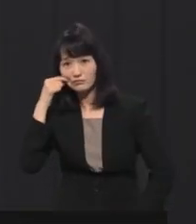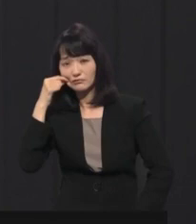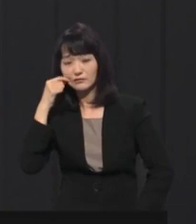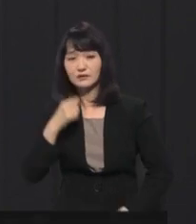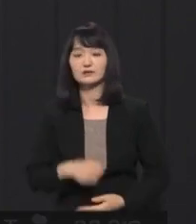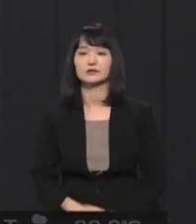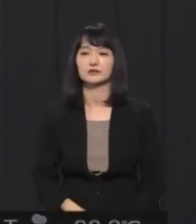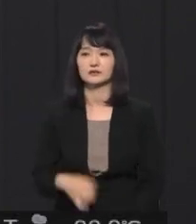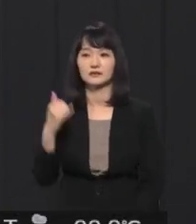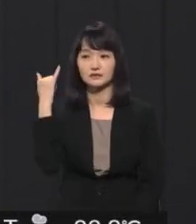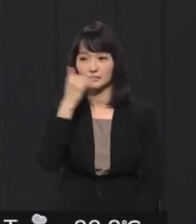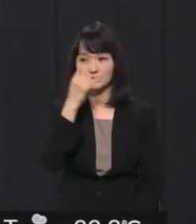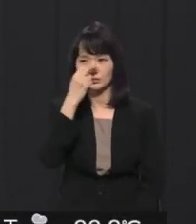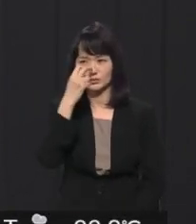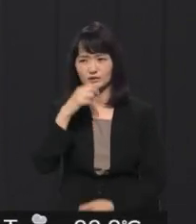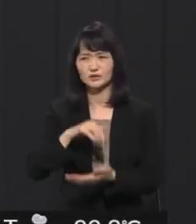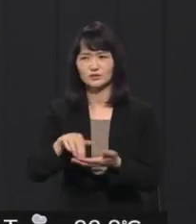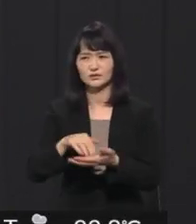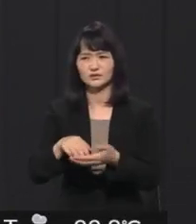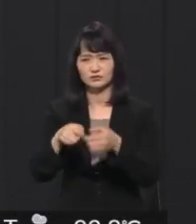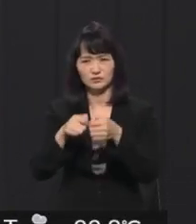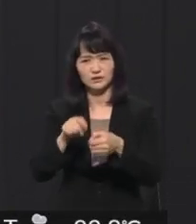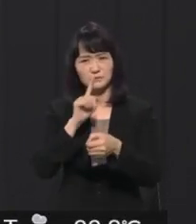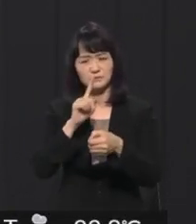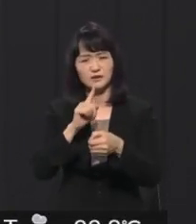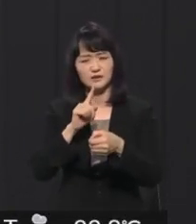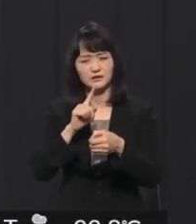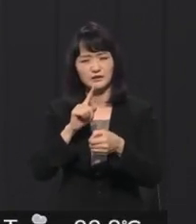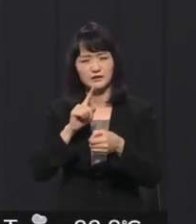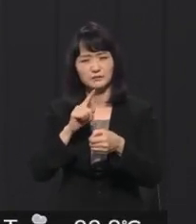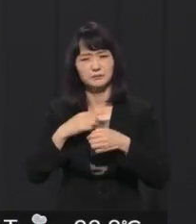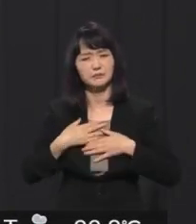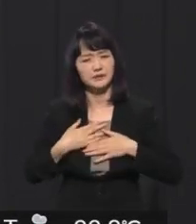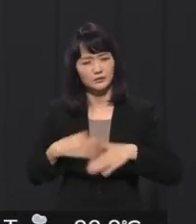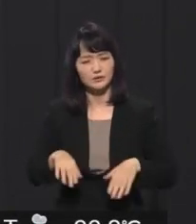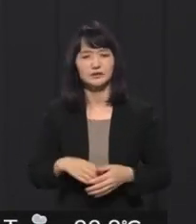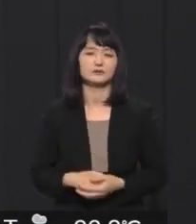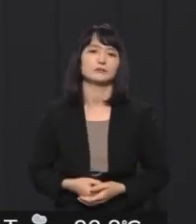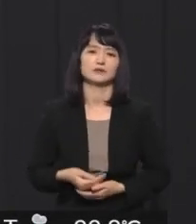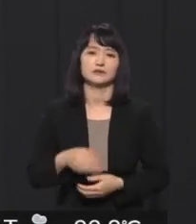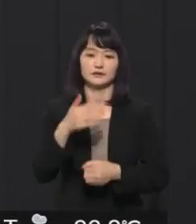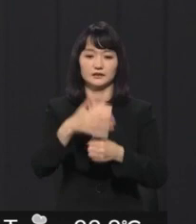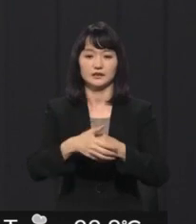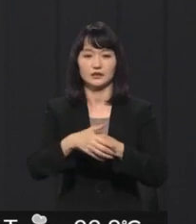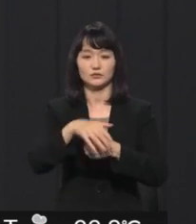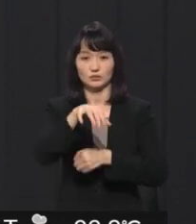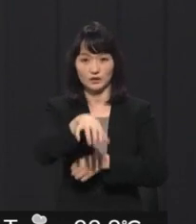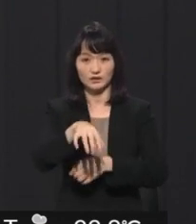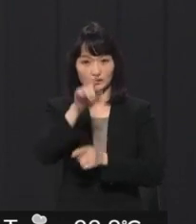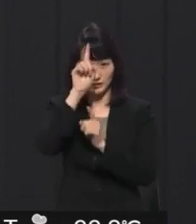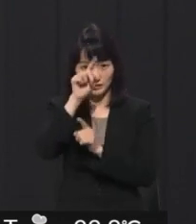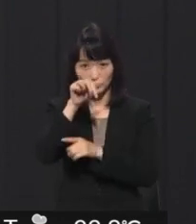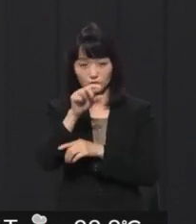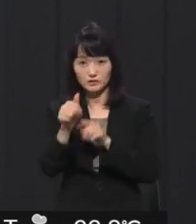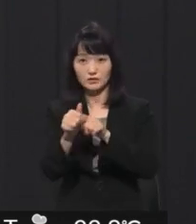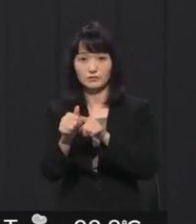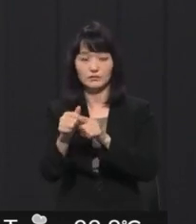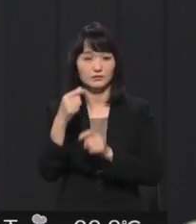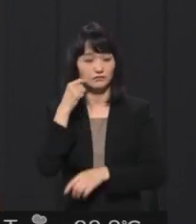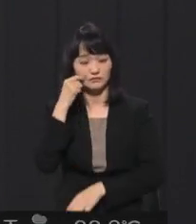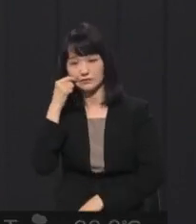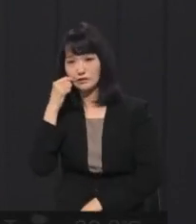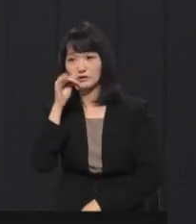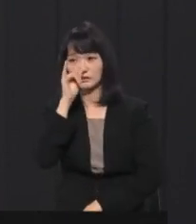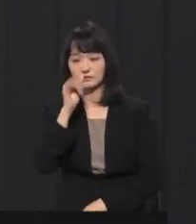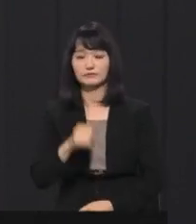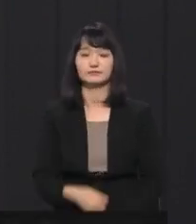수치를 구체적으로 얘기하면 또 피곤해지는 가 그렇게 행하는 대구에서 나쁘지 않아요 물론 저희 전통적인 춘 중에 좀 굉장히 목소리 크신 분들은